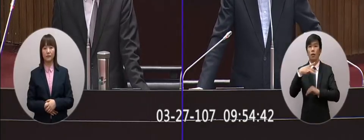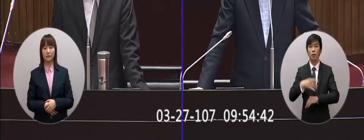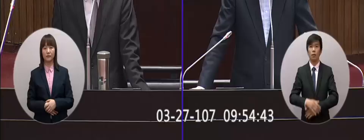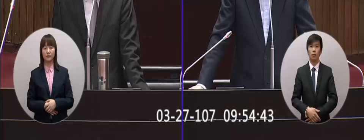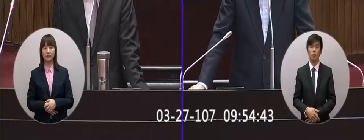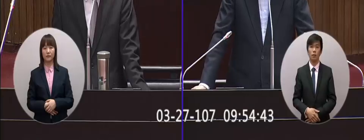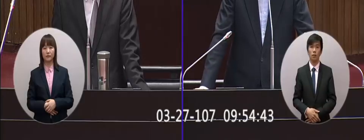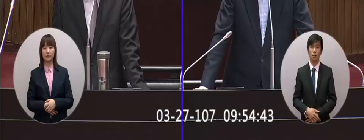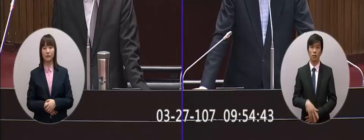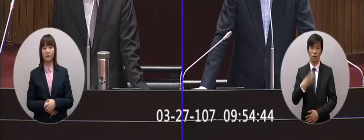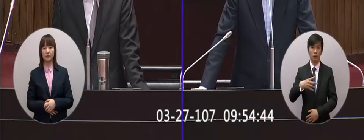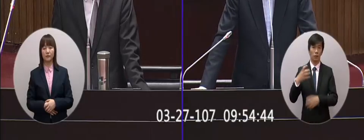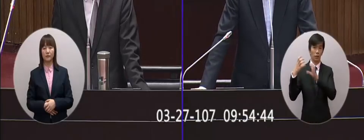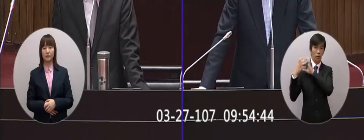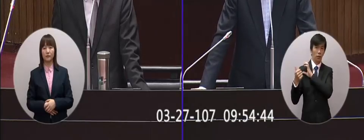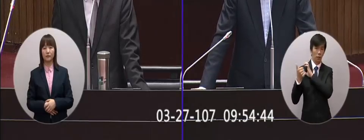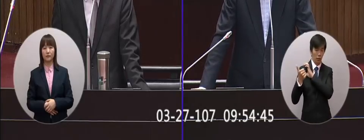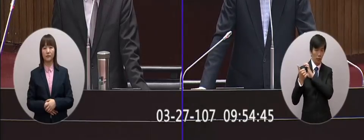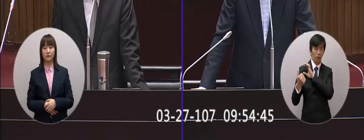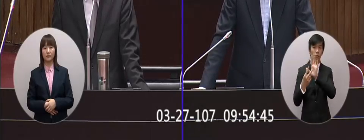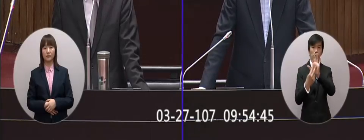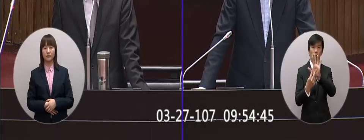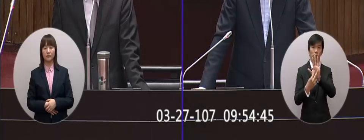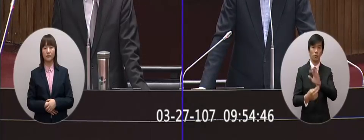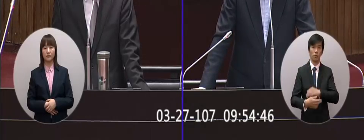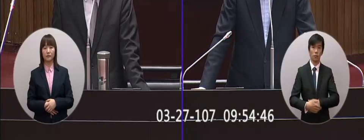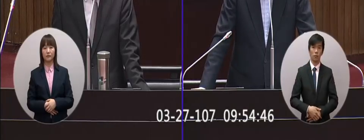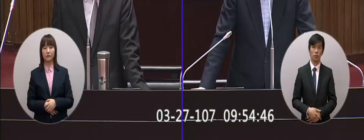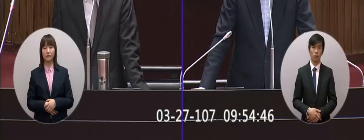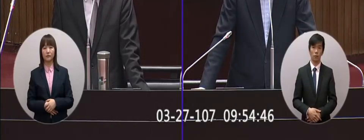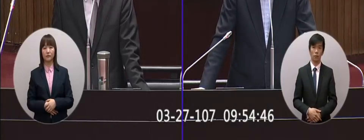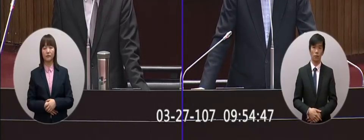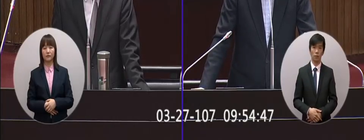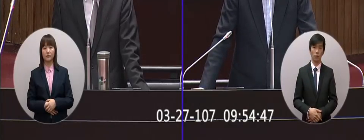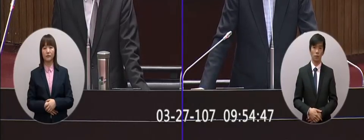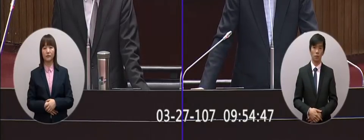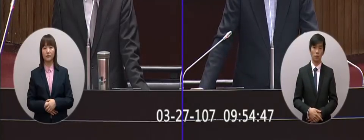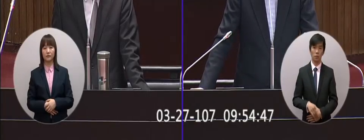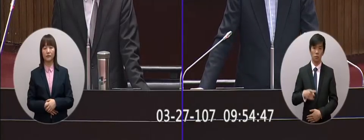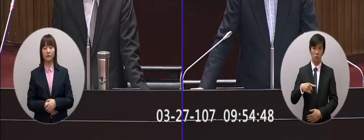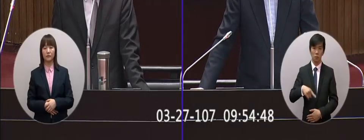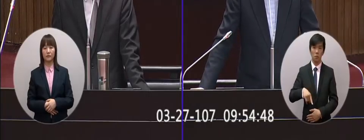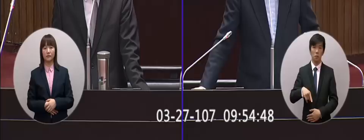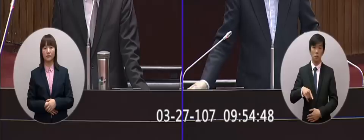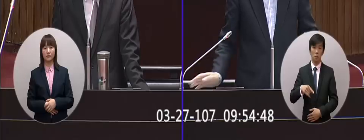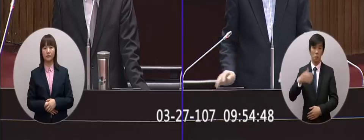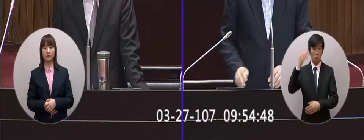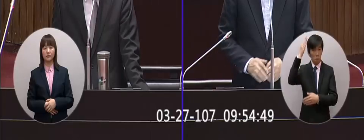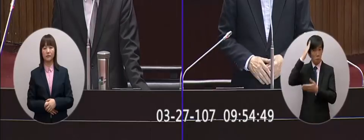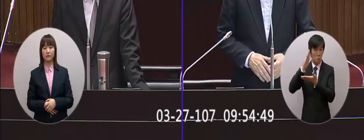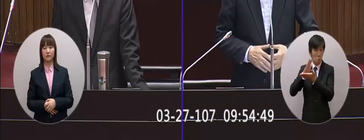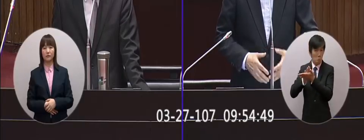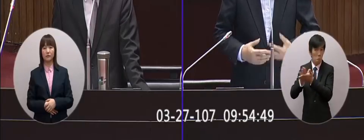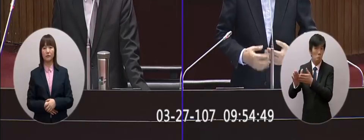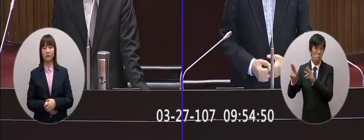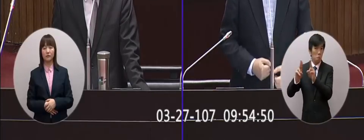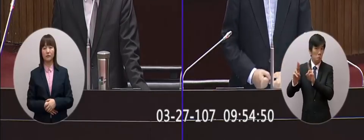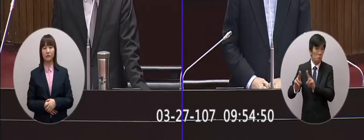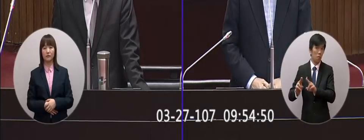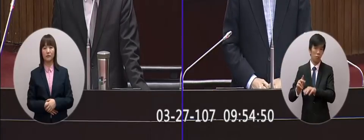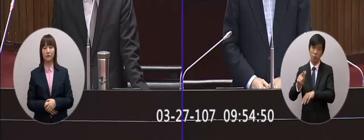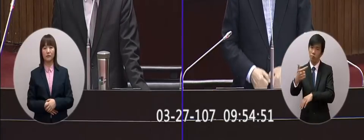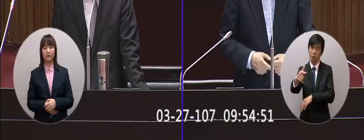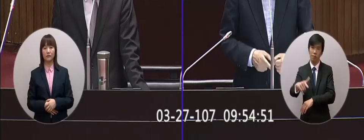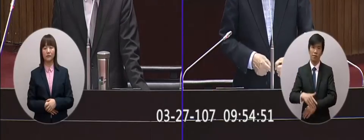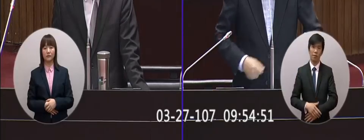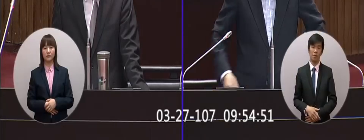然后詹顺贵就打你脸讲说，不是洁净的能源。这时候他因为他被骂